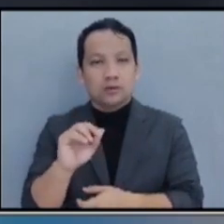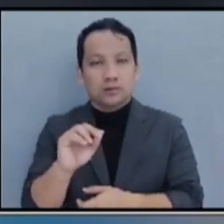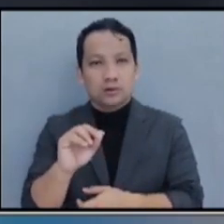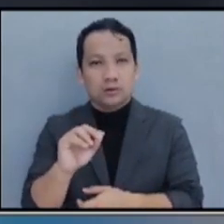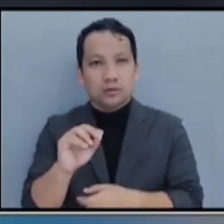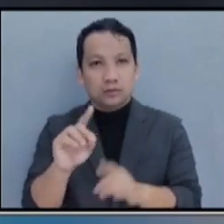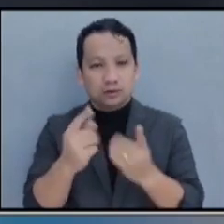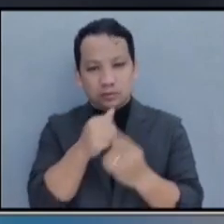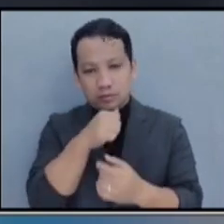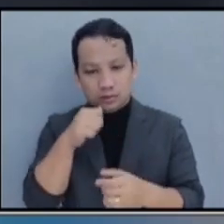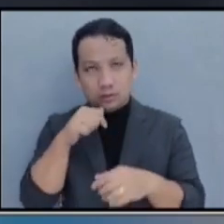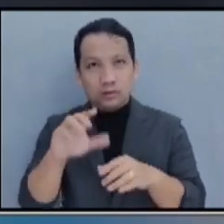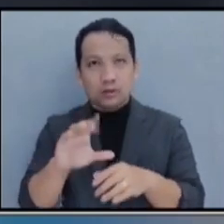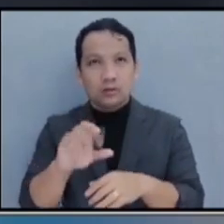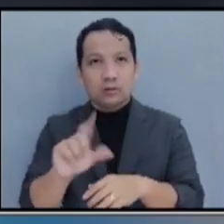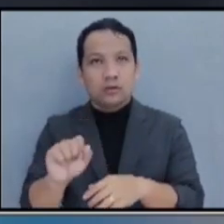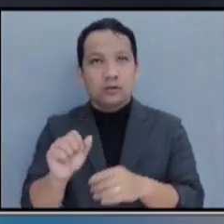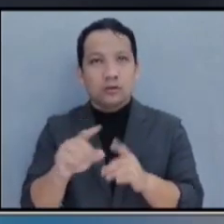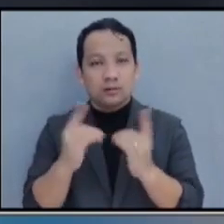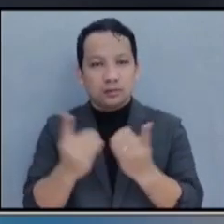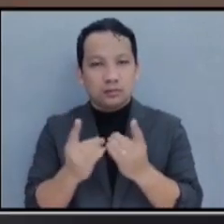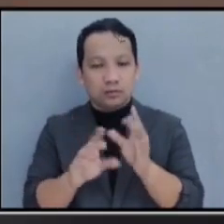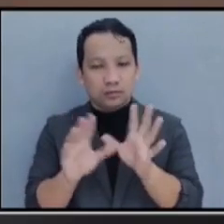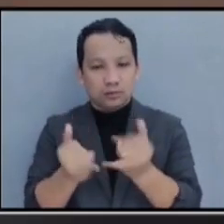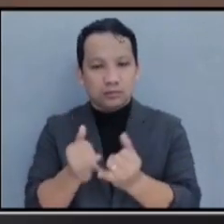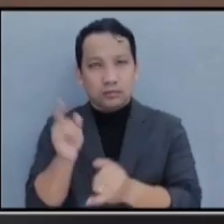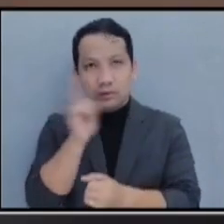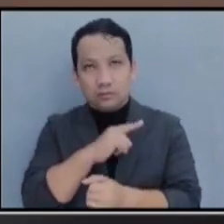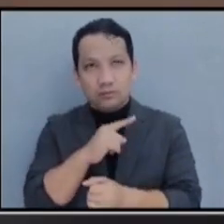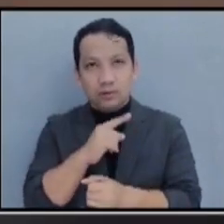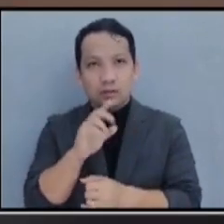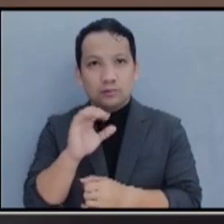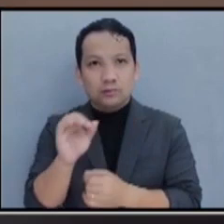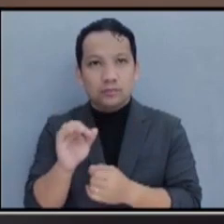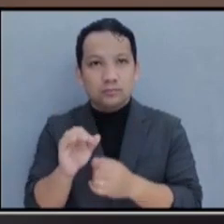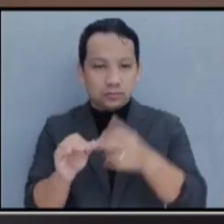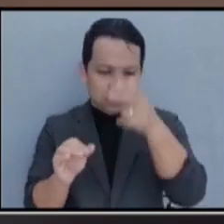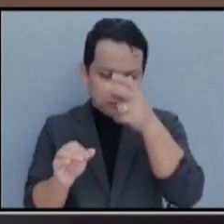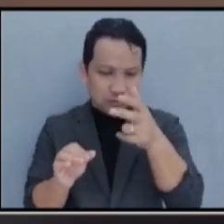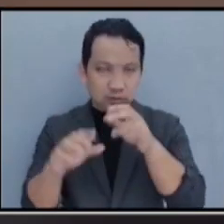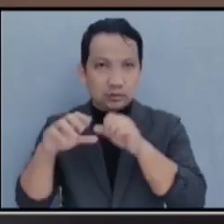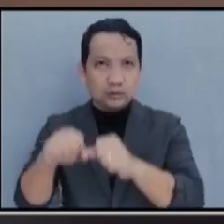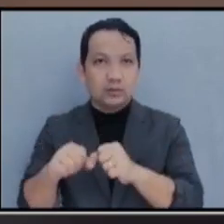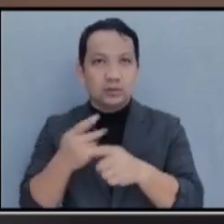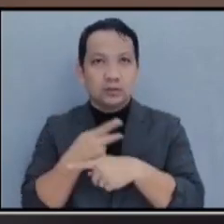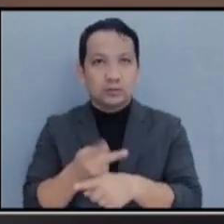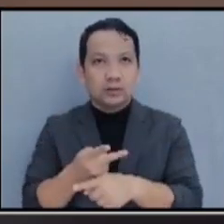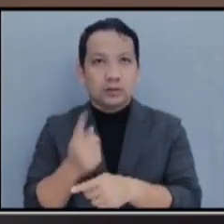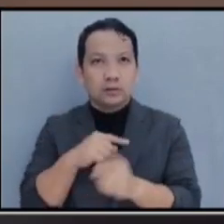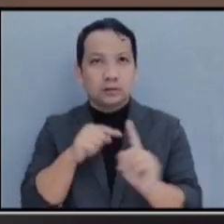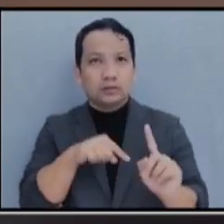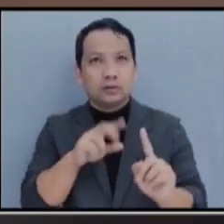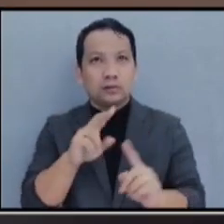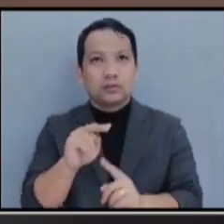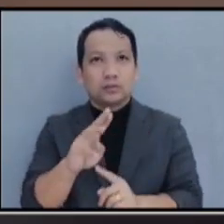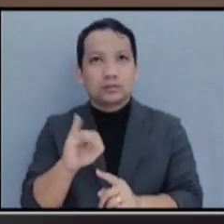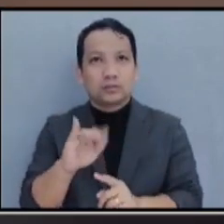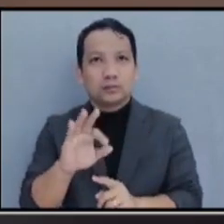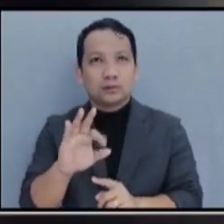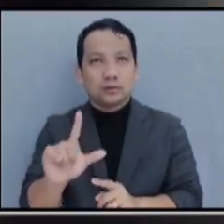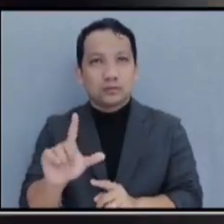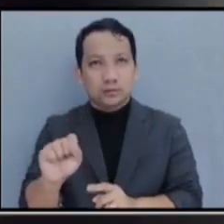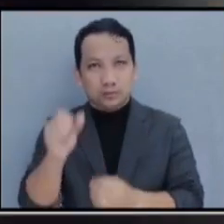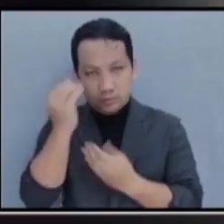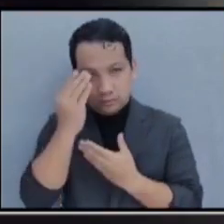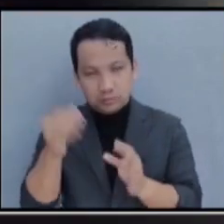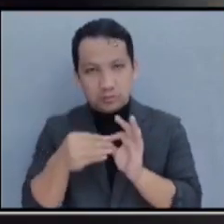Clark Development Corporation. Mga Peking duck at black chicken ang nasamsam na produkto. Ayon sa NMIS, ang ginawang operasyon ng